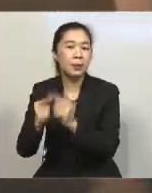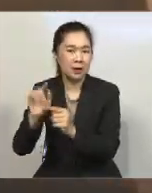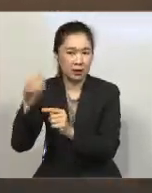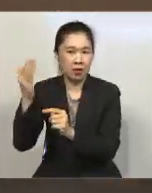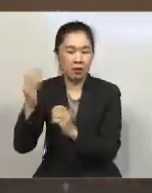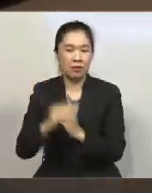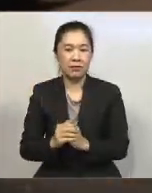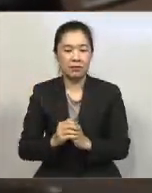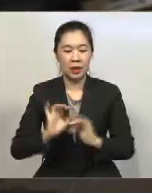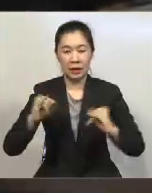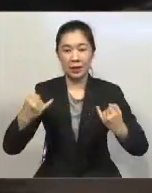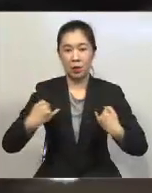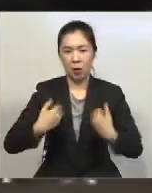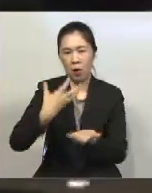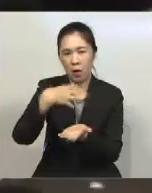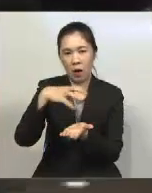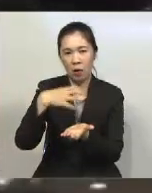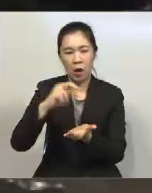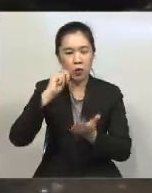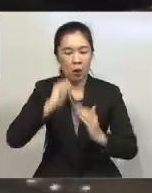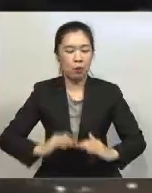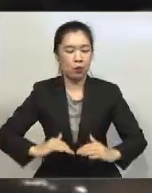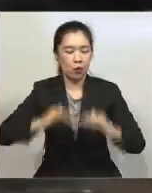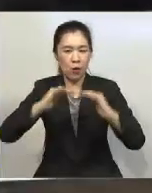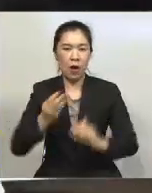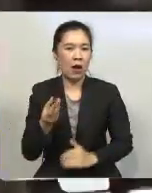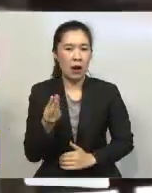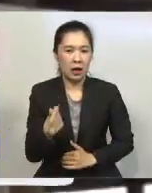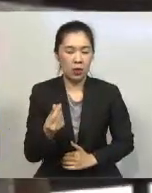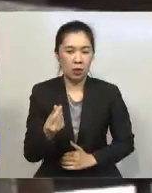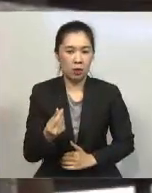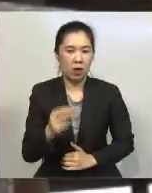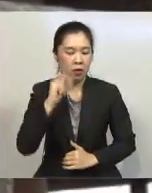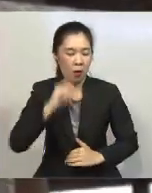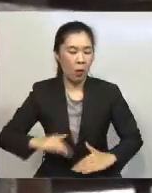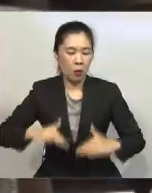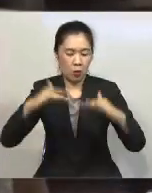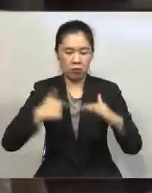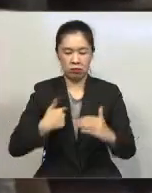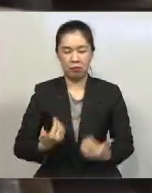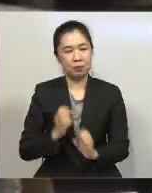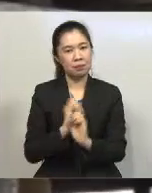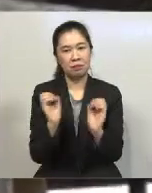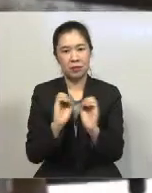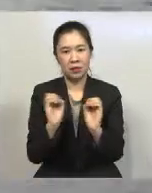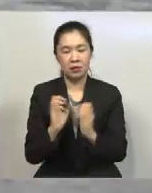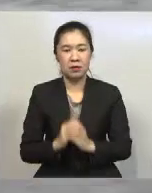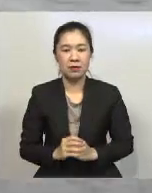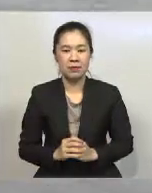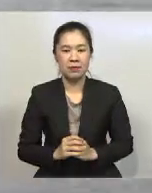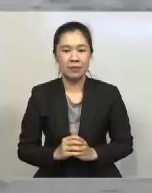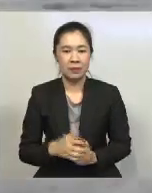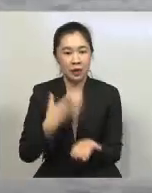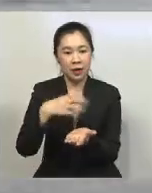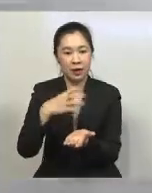ซึ่งเจ้าของบ้านก็เล่าบอกว่าน้ำสูงขึ้นเร็วมากนะครับแล้วก็ไม่เคยเจอน้ำท่วมสูงขนาดนี้มาก่อนในชีวิตนะครับไปฟังเสียงของ